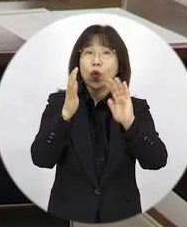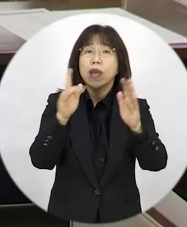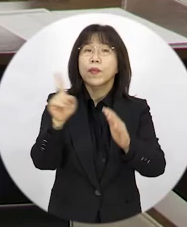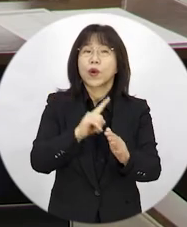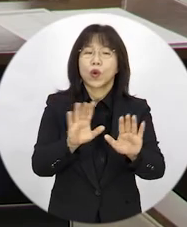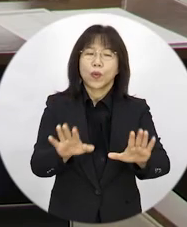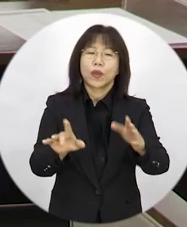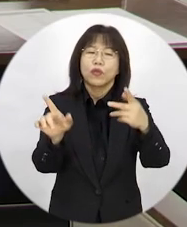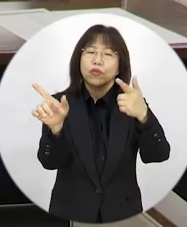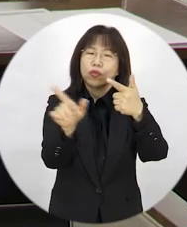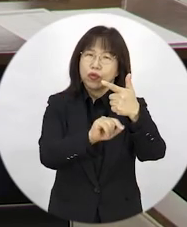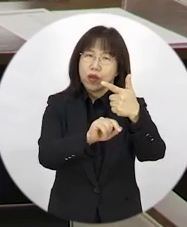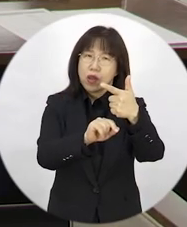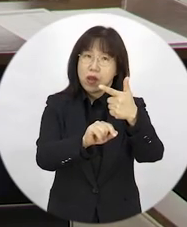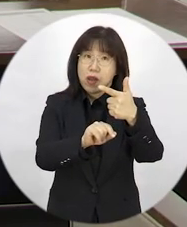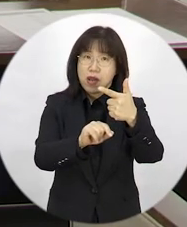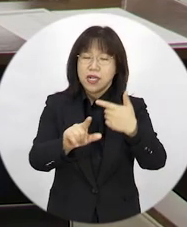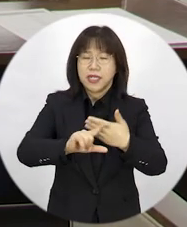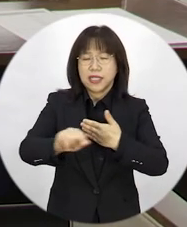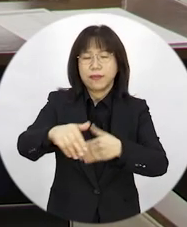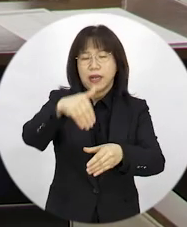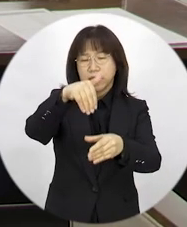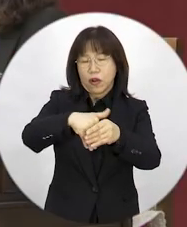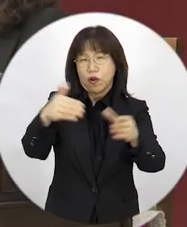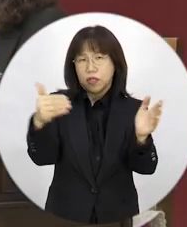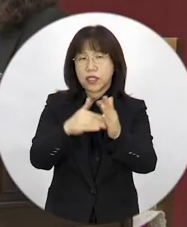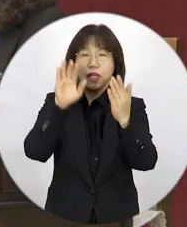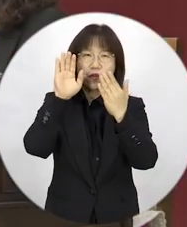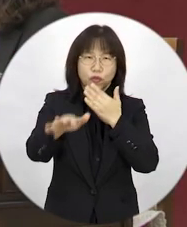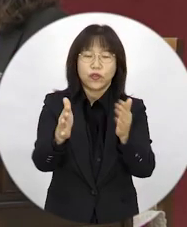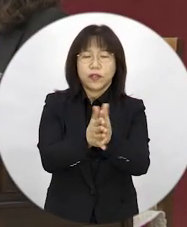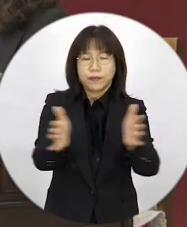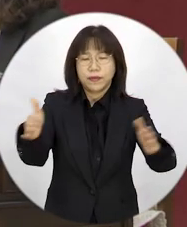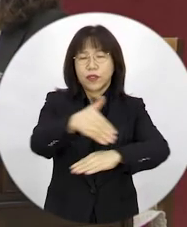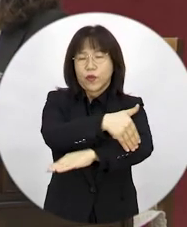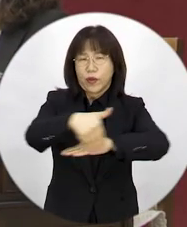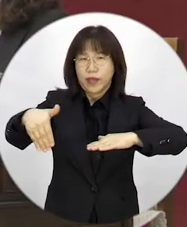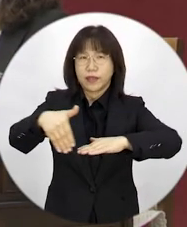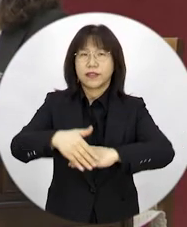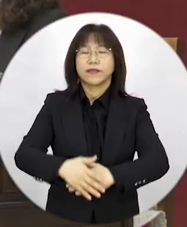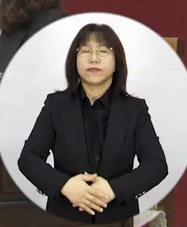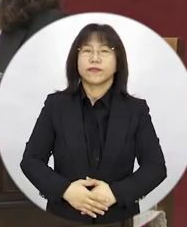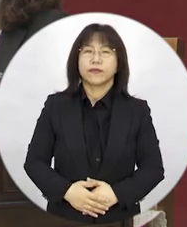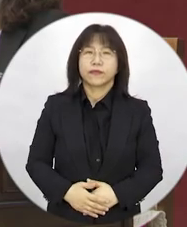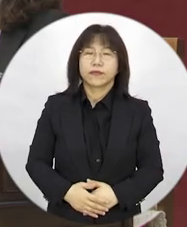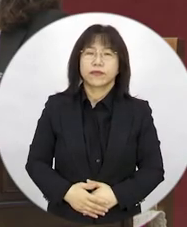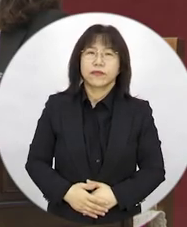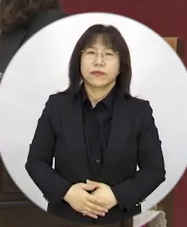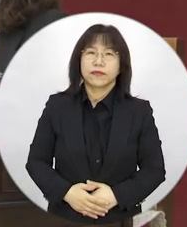제286회 임시회는 오는 6월 전국 지방선거가 치러진 후 개최될 예정입니다.